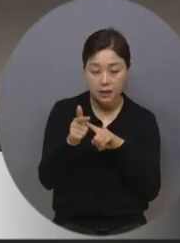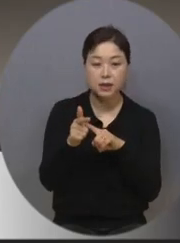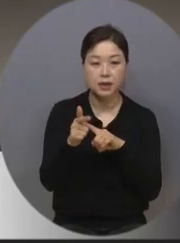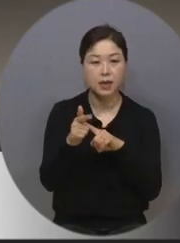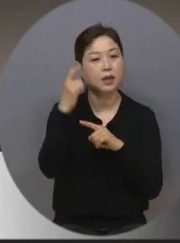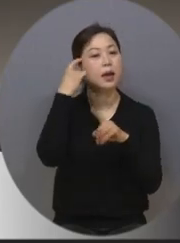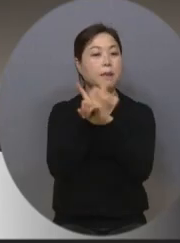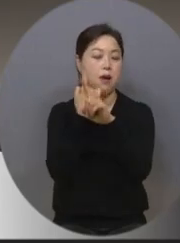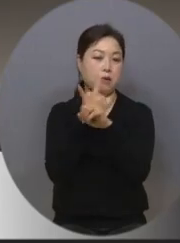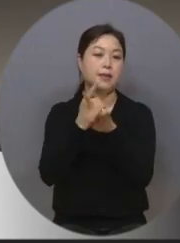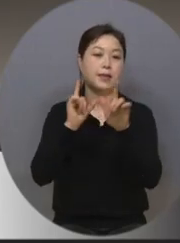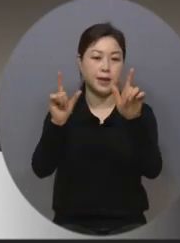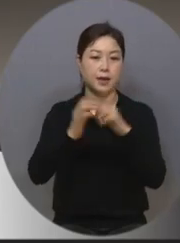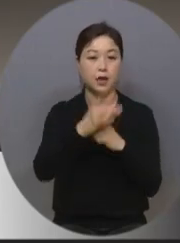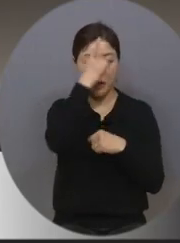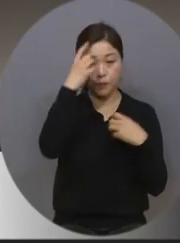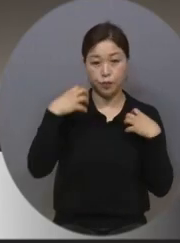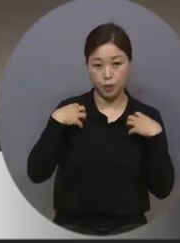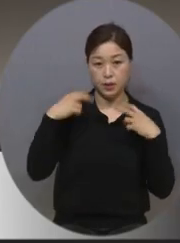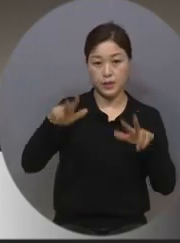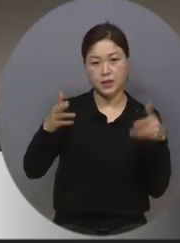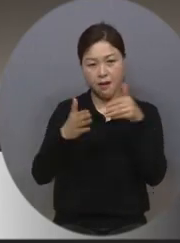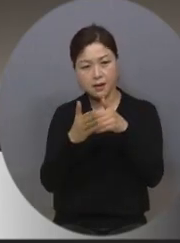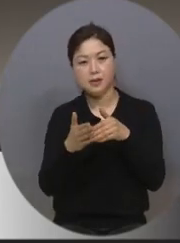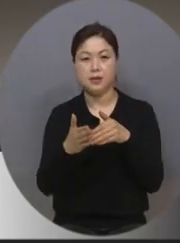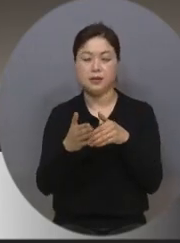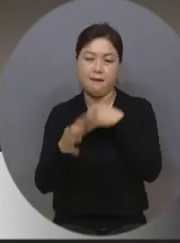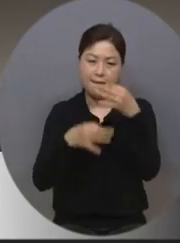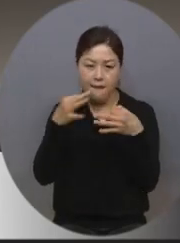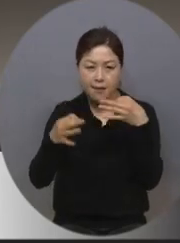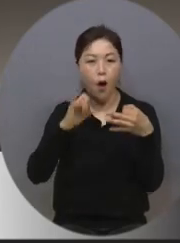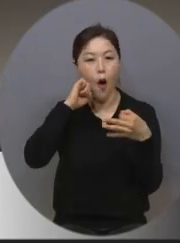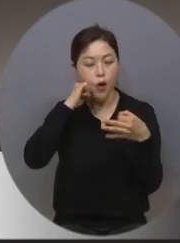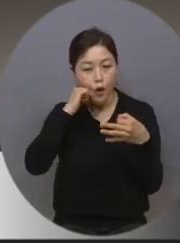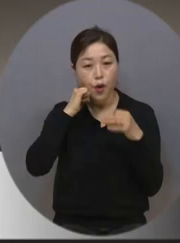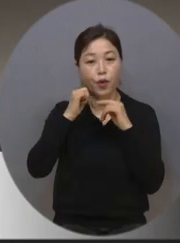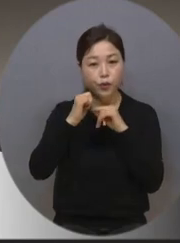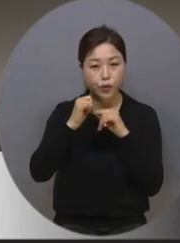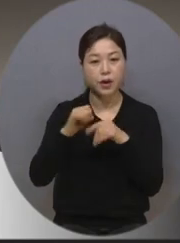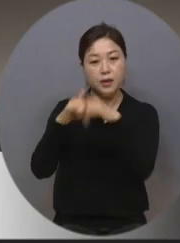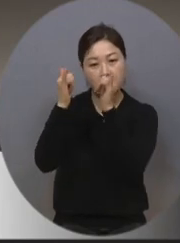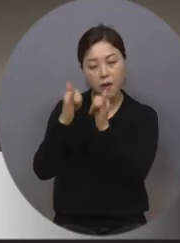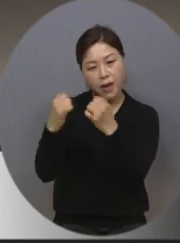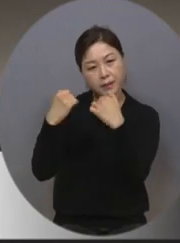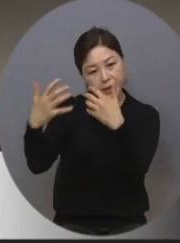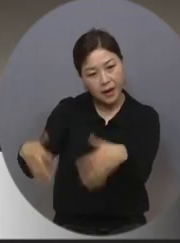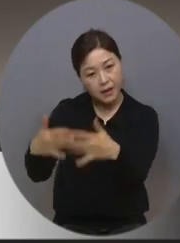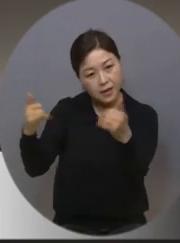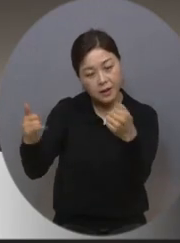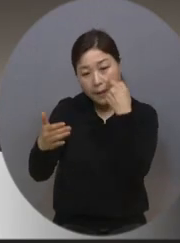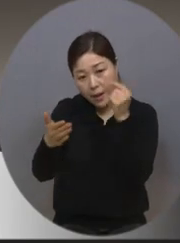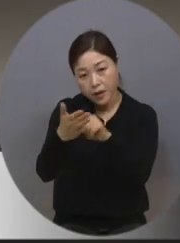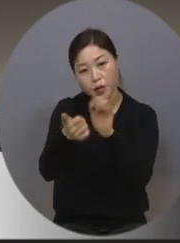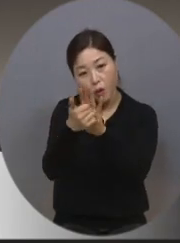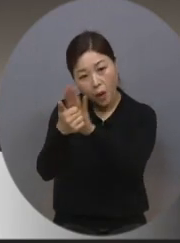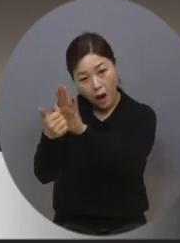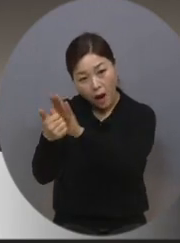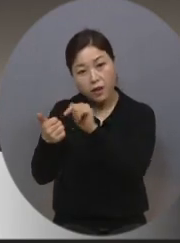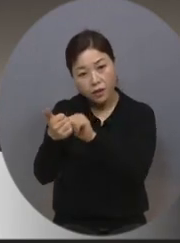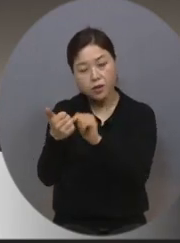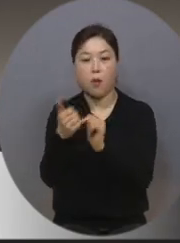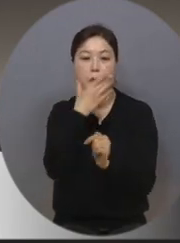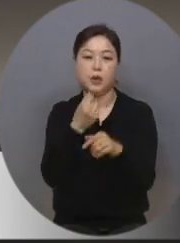되겠습니다. 정부에서도 그간 스스로 목소리를 내기 어려운 우리 사회적 약자를 찾아내기 위해서 약자 복지